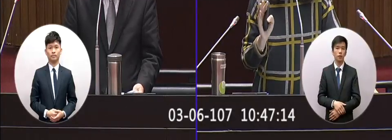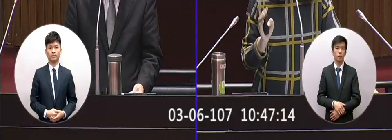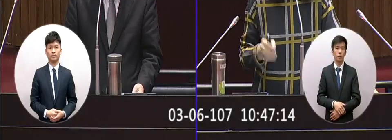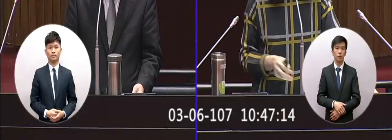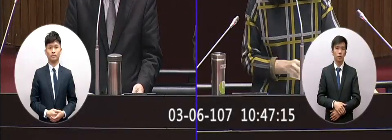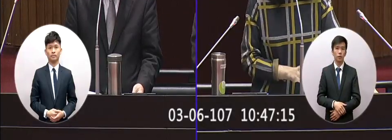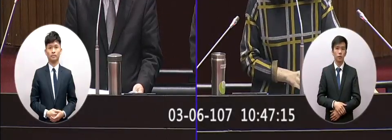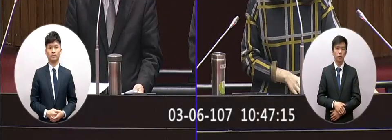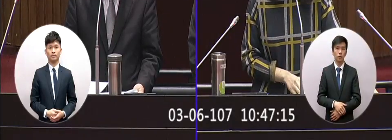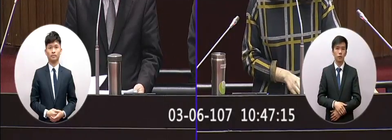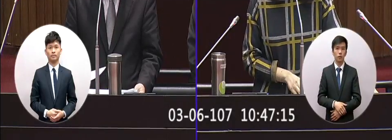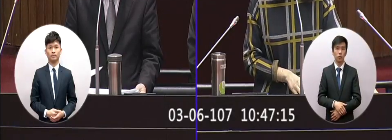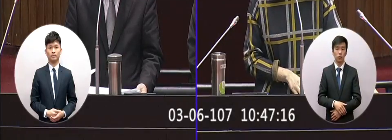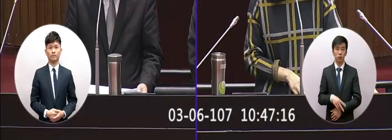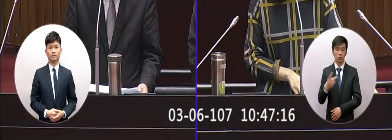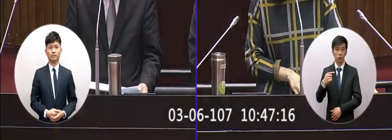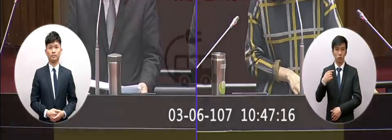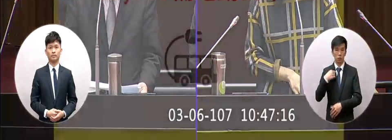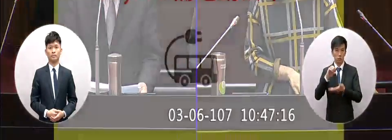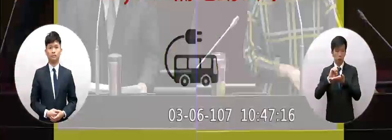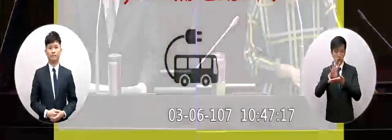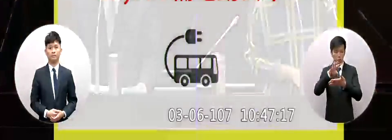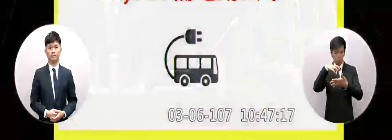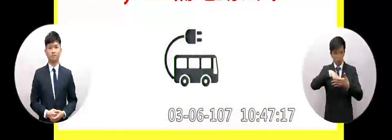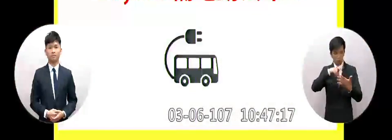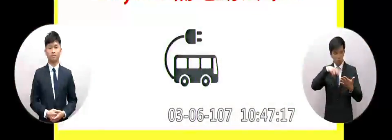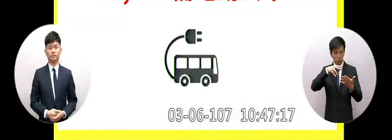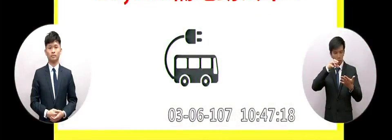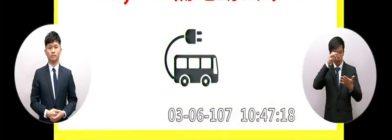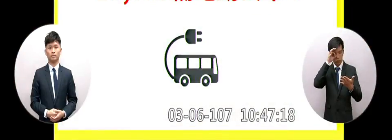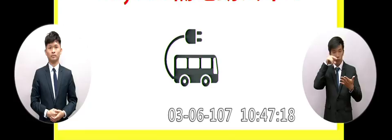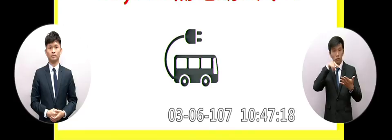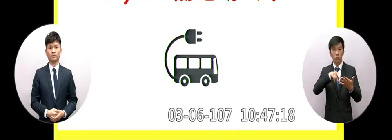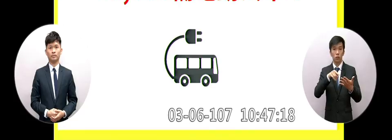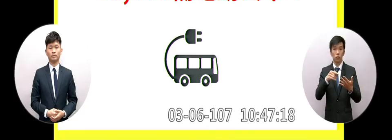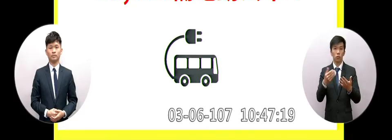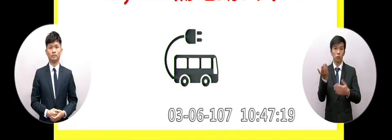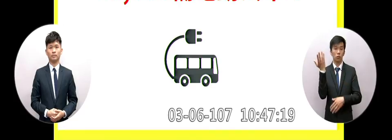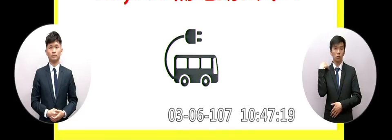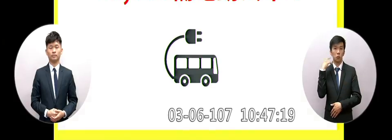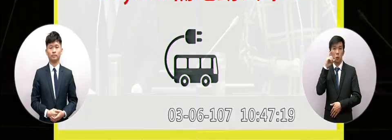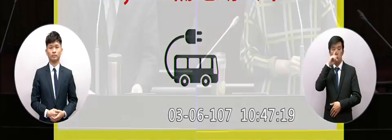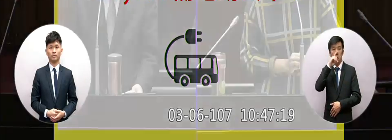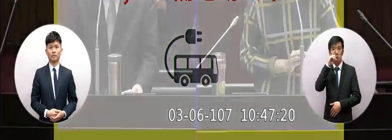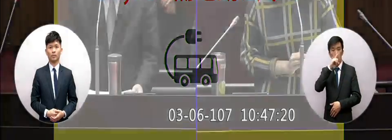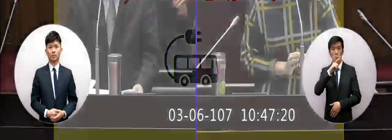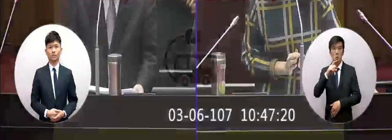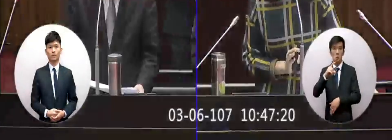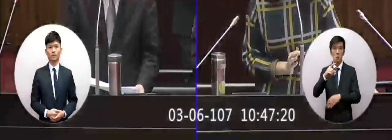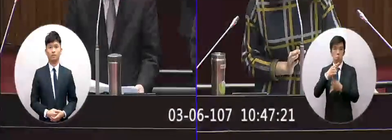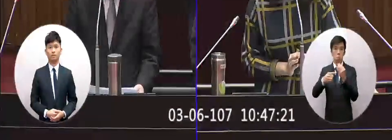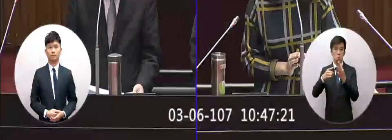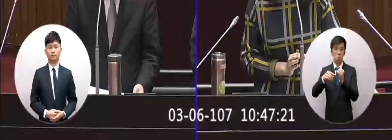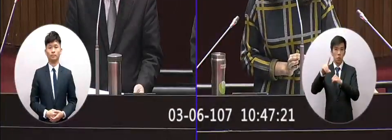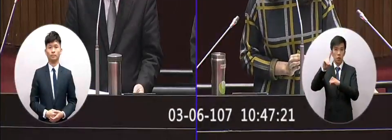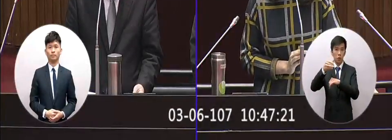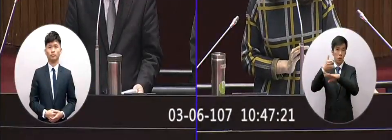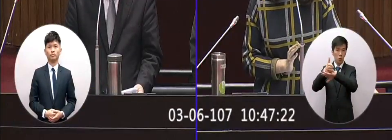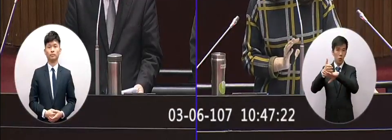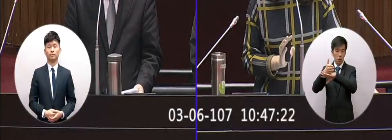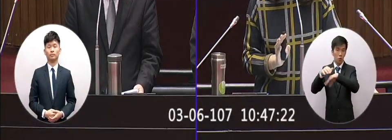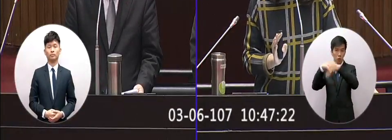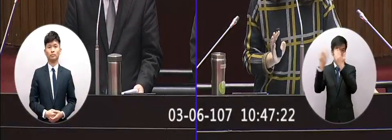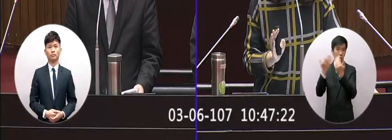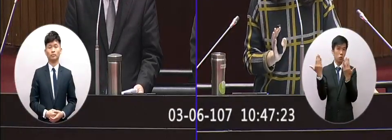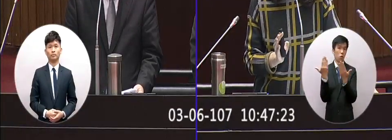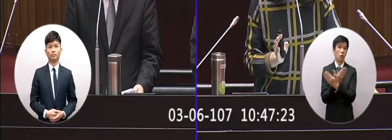那我就要问哦，因为我在报告里面有看到说，要把这10000辆的公车哦，逐步全面更换为电动的哦，